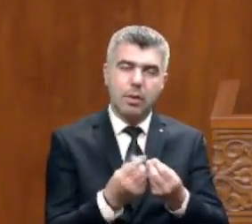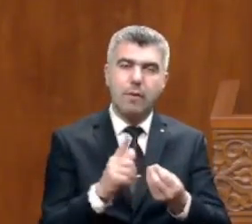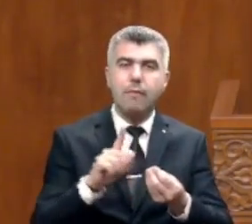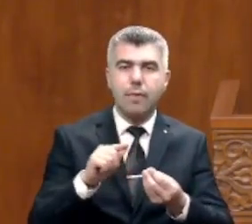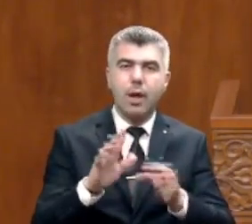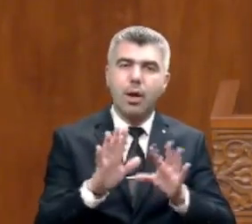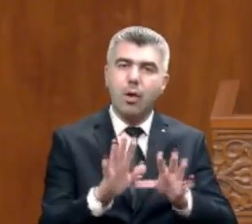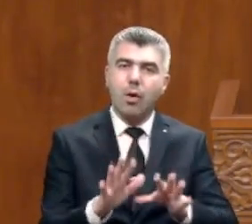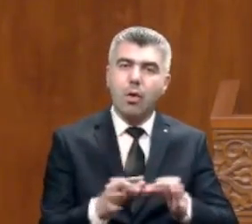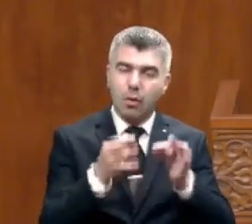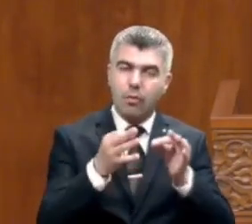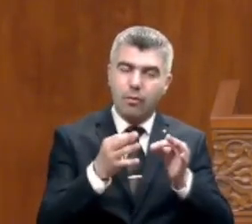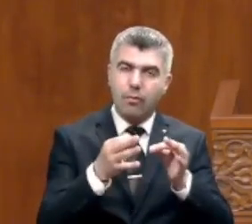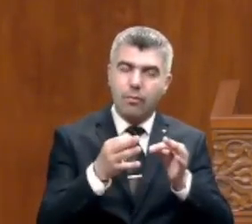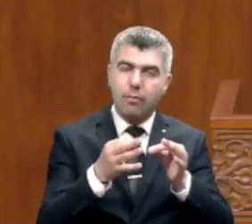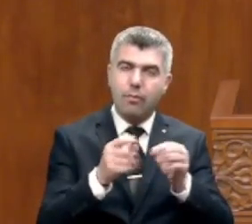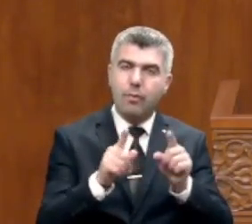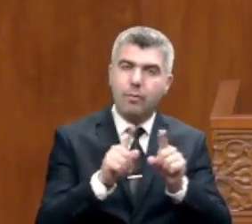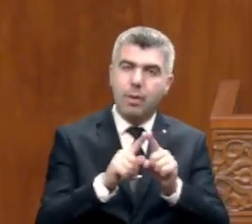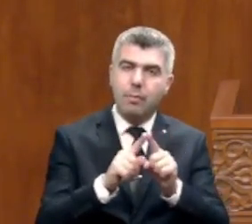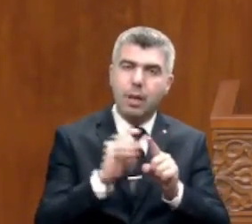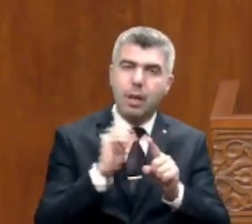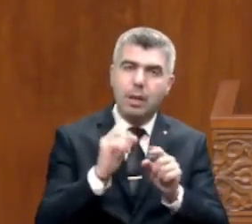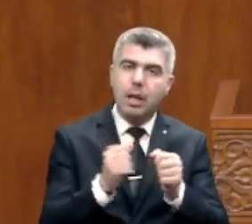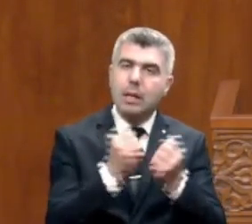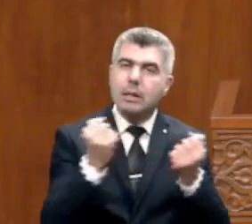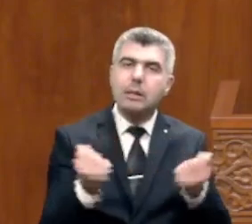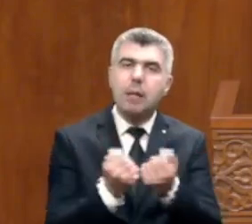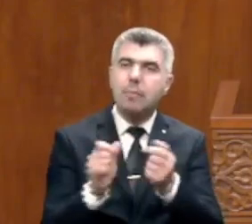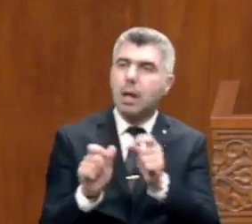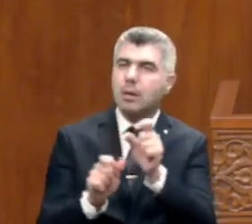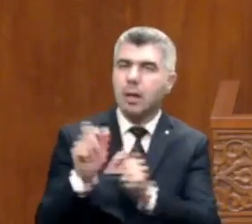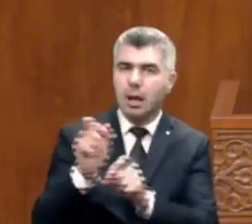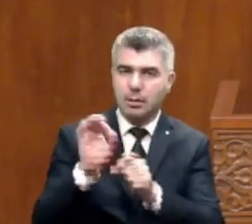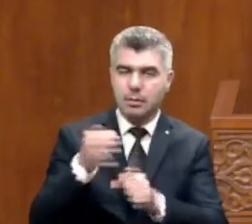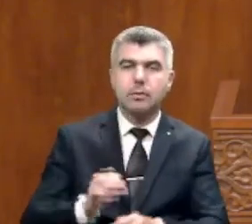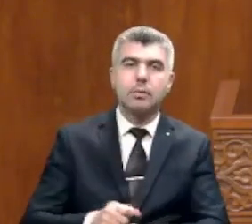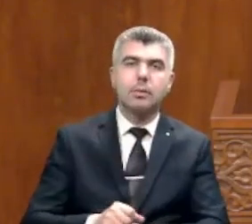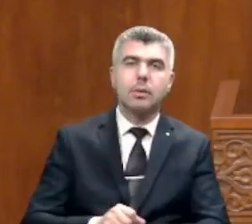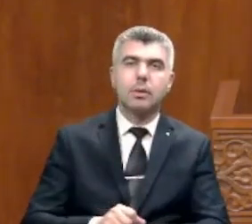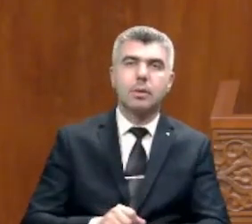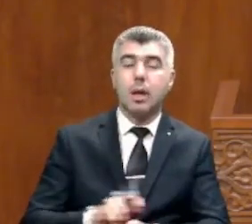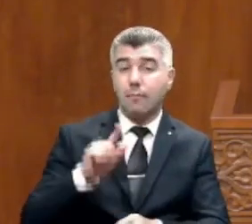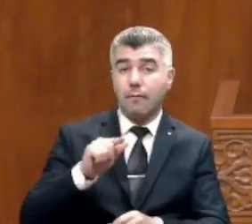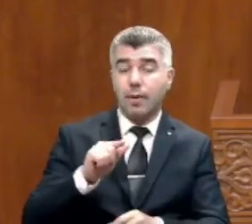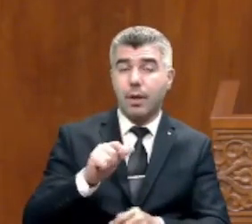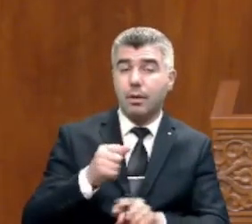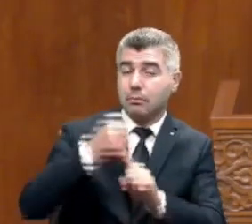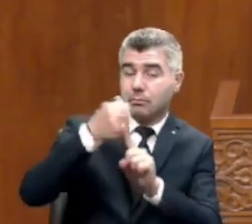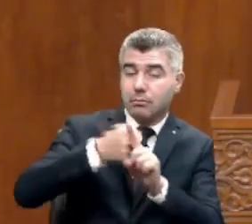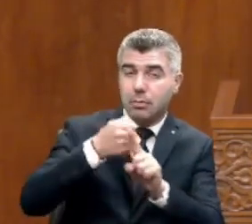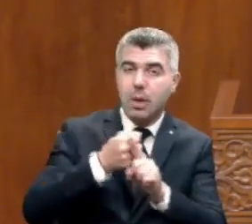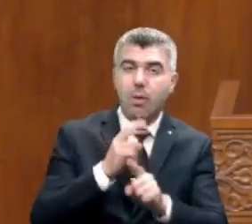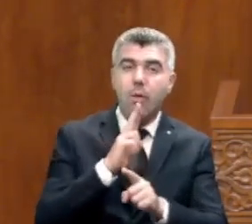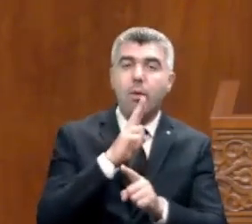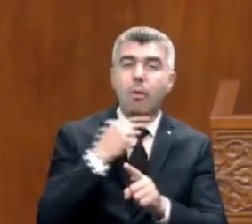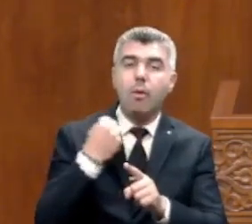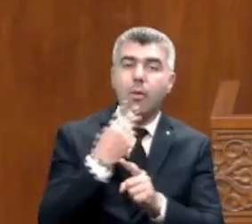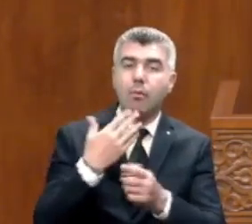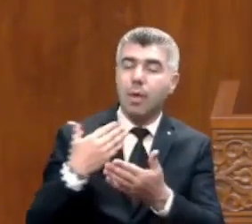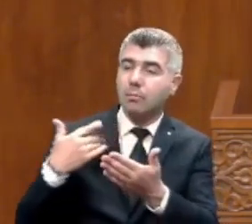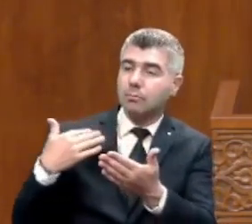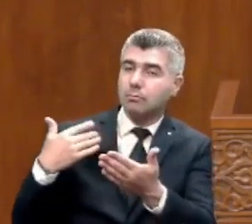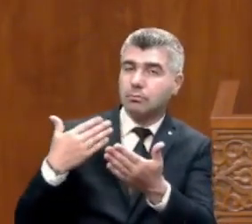كبير في تحسن مؤشرات التنميه البشريه وهو ما يؤكد المجهود الحكومي المتواصل